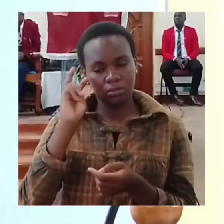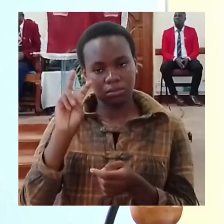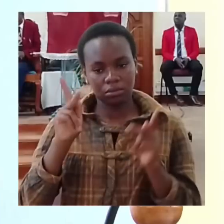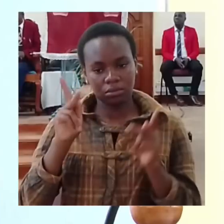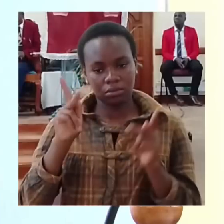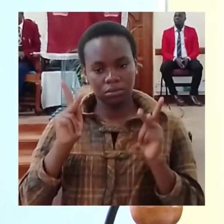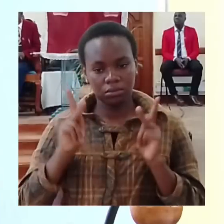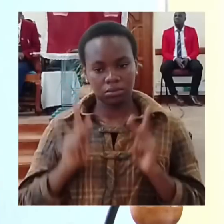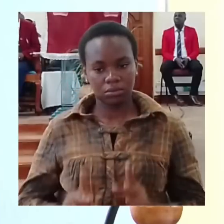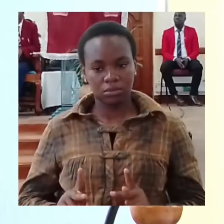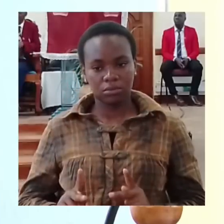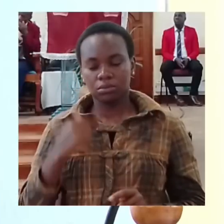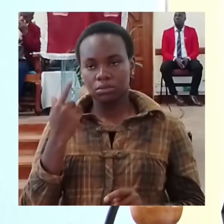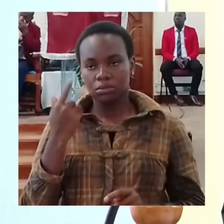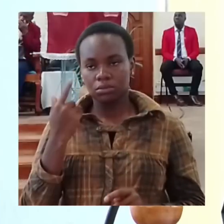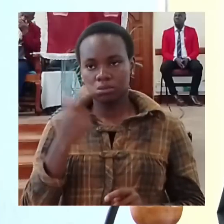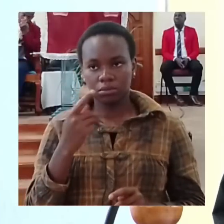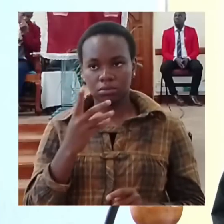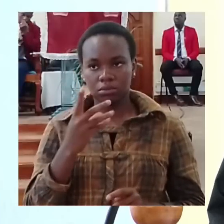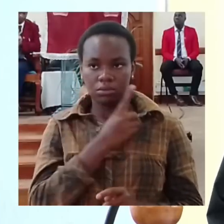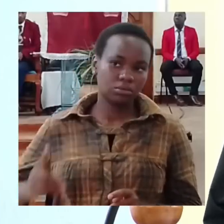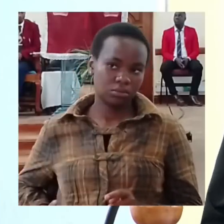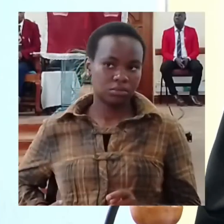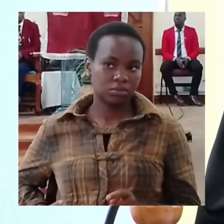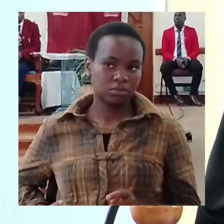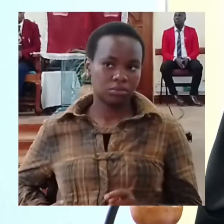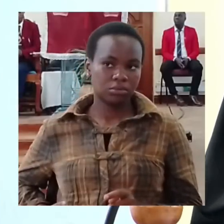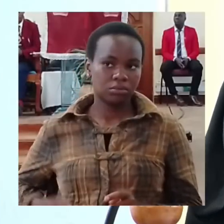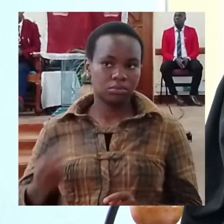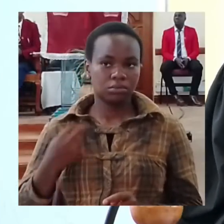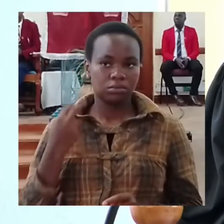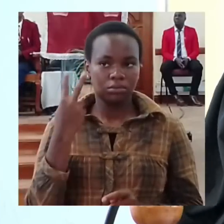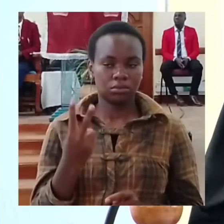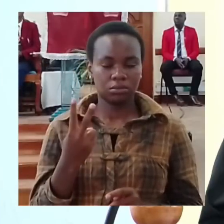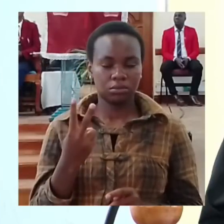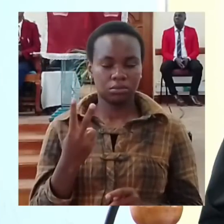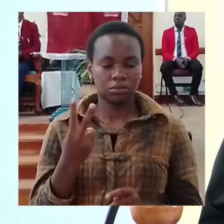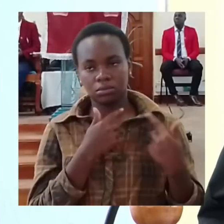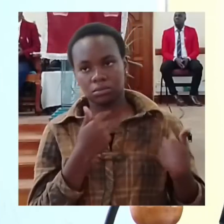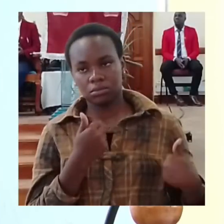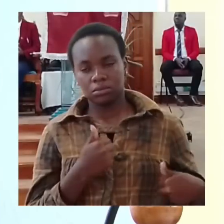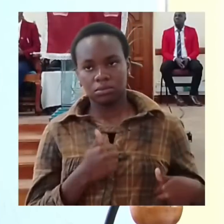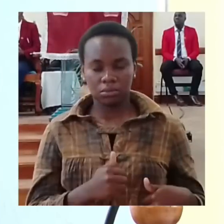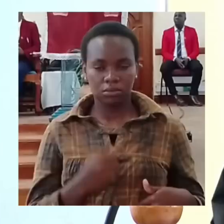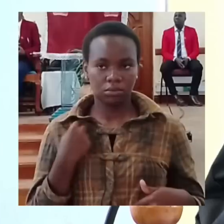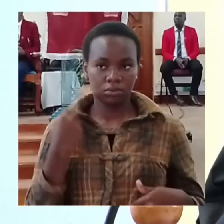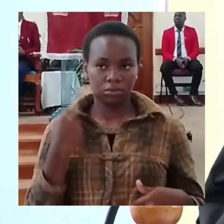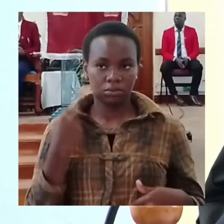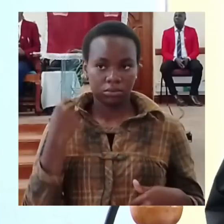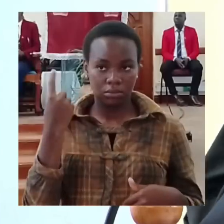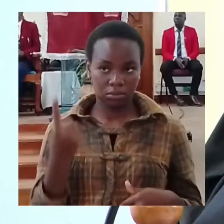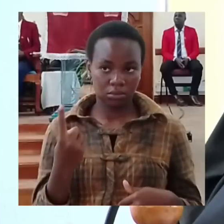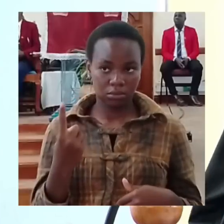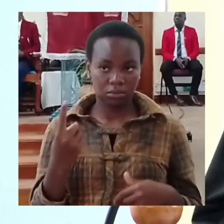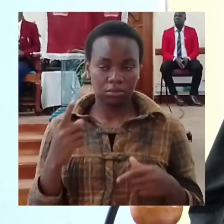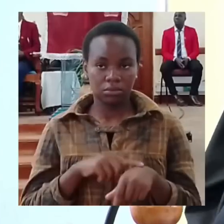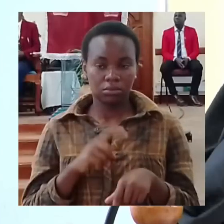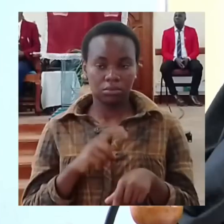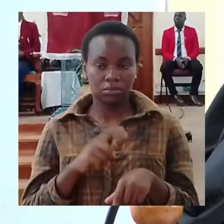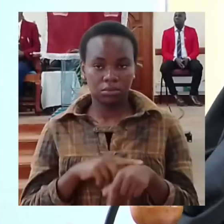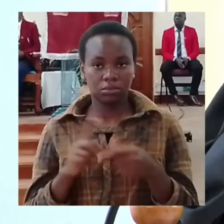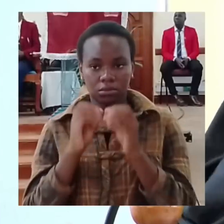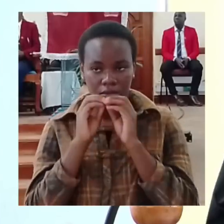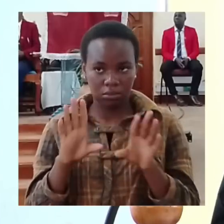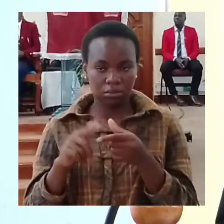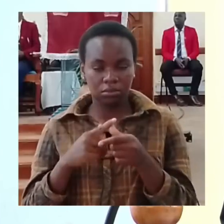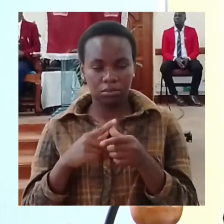ungi Daudi. Undu wa keri uria utumaga ngoro ya mundu irego tuiga undu wa mbere ni hindi iria twarathimwo na